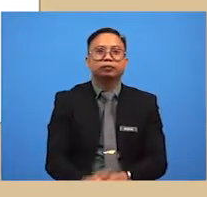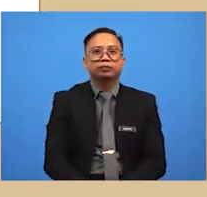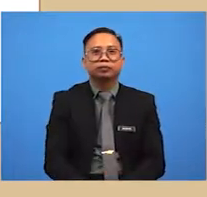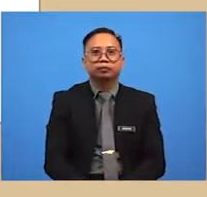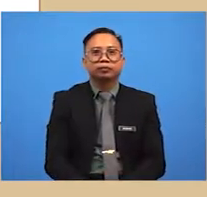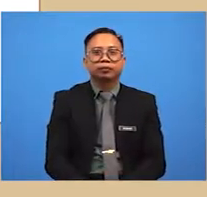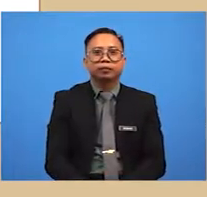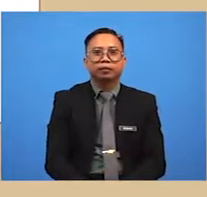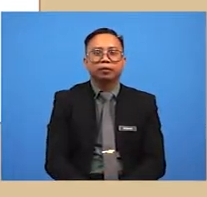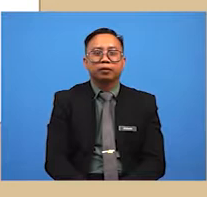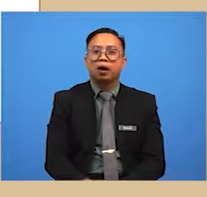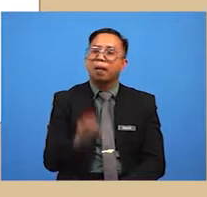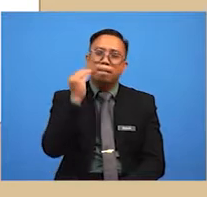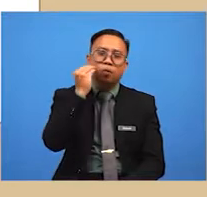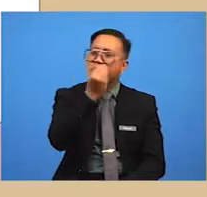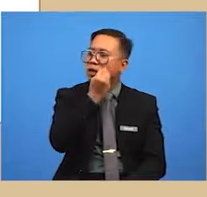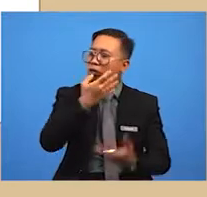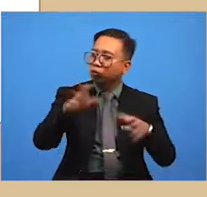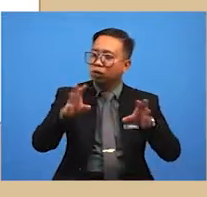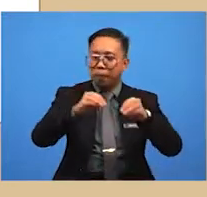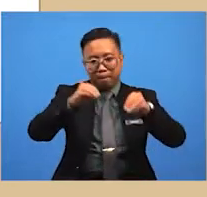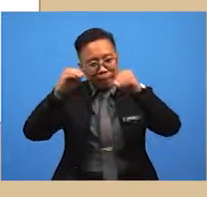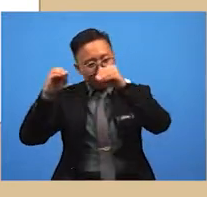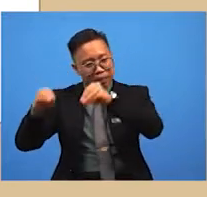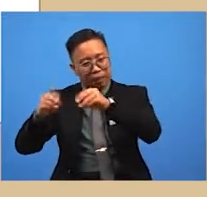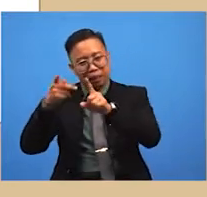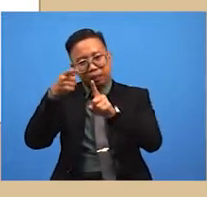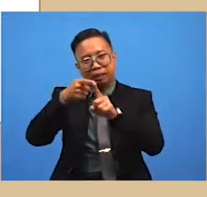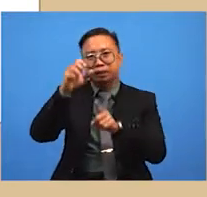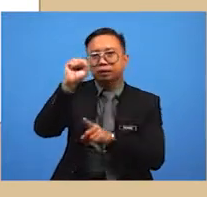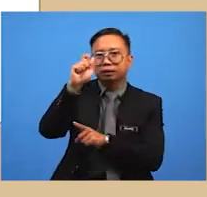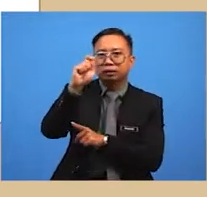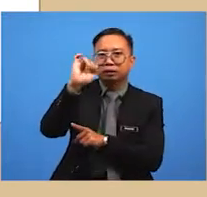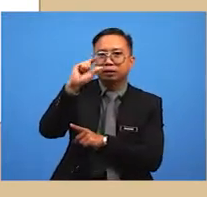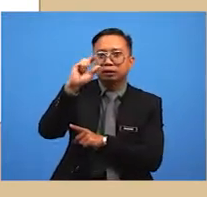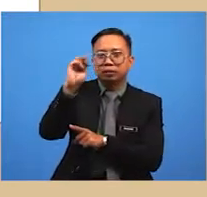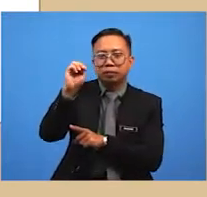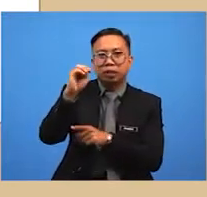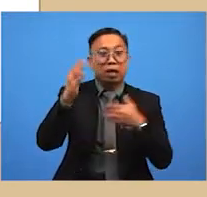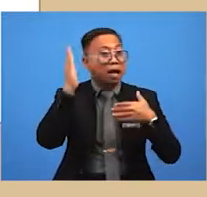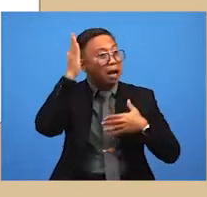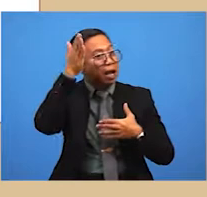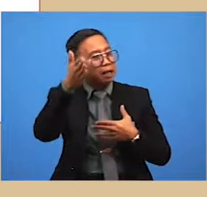Debunga yang telah dipindahkan ke stigma akan mengalami